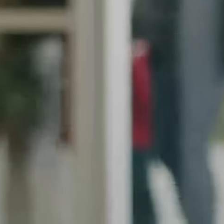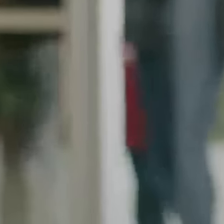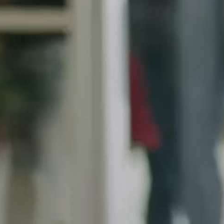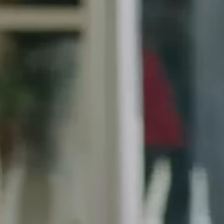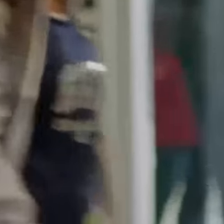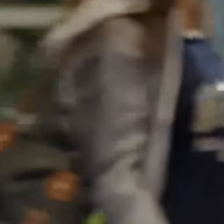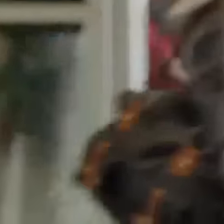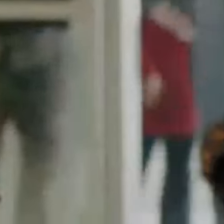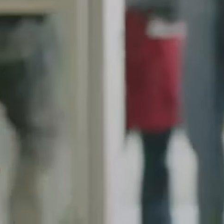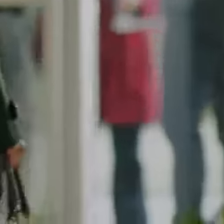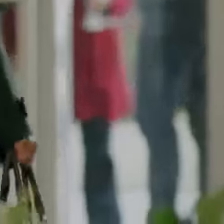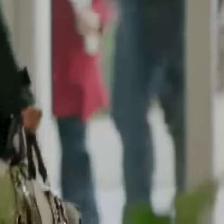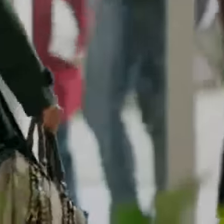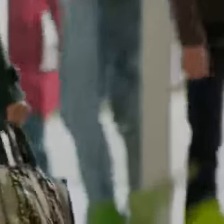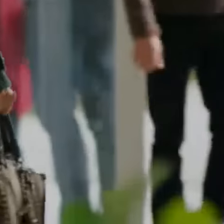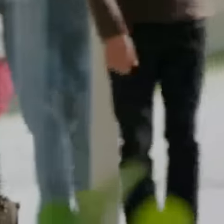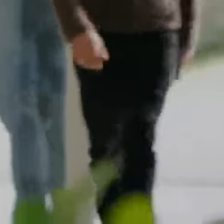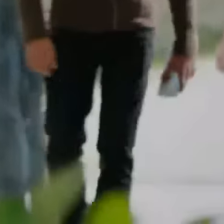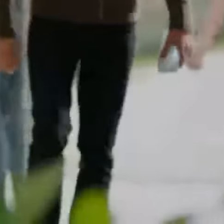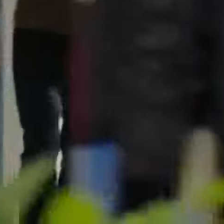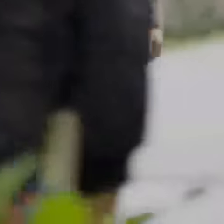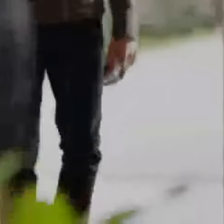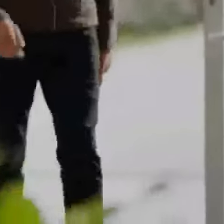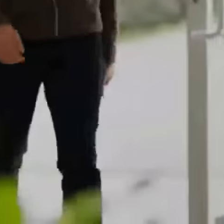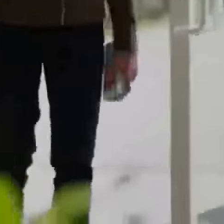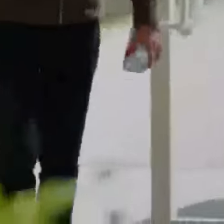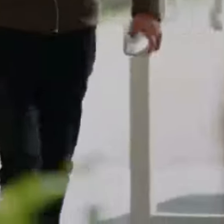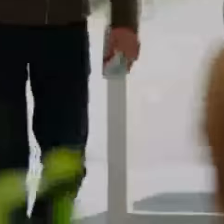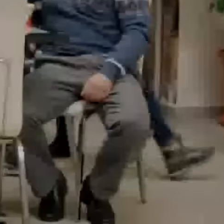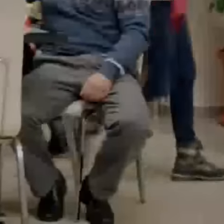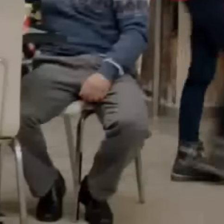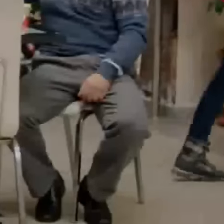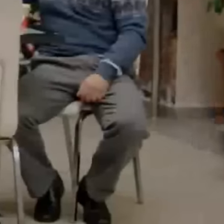Dışarıya çıktı. Gece yaptığı havalı topuzu bozulmamış.